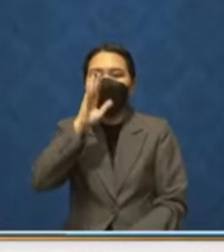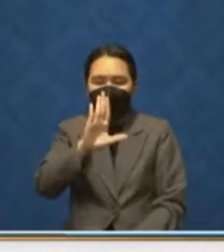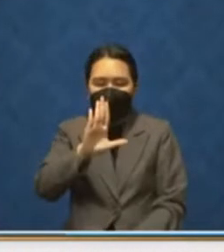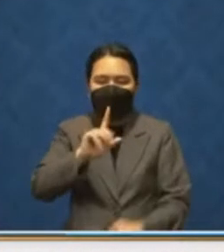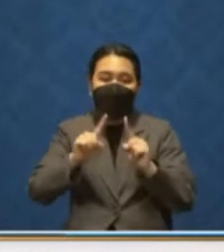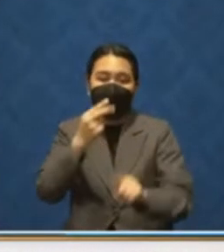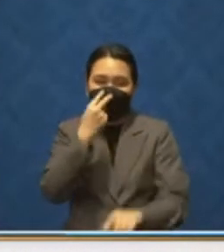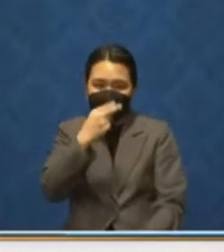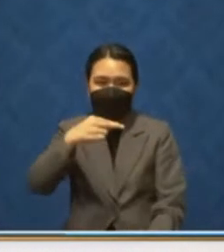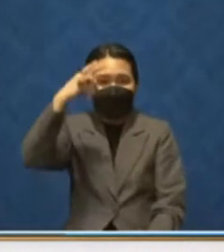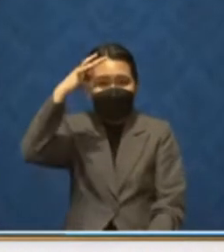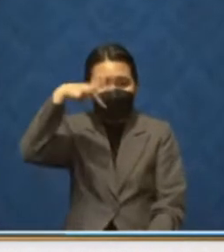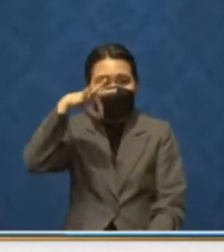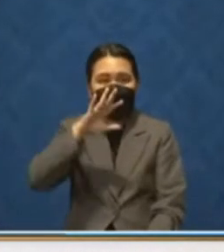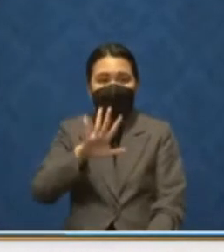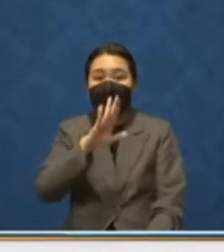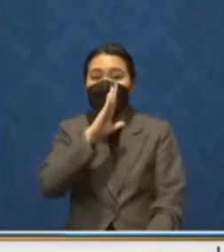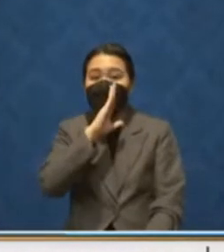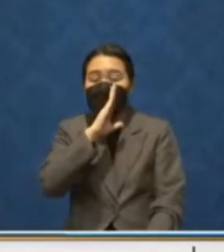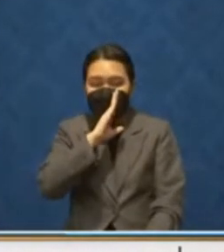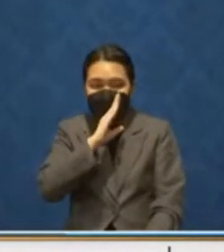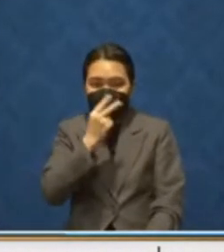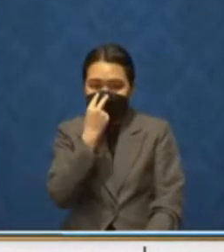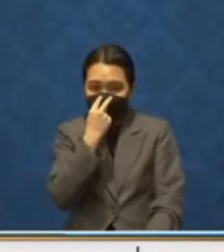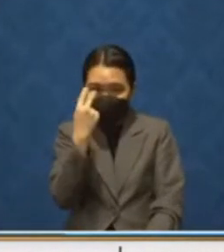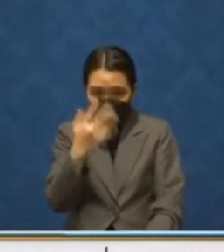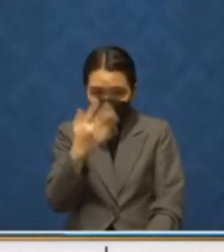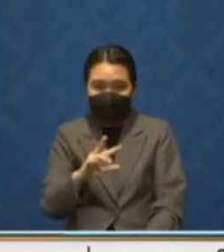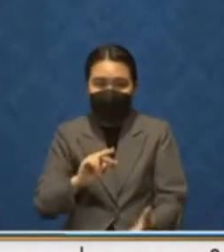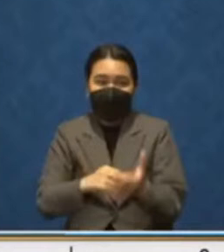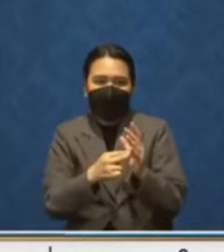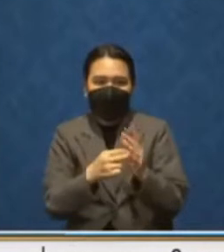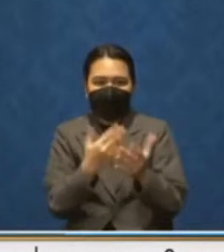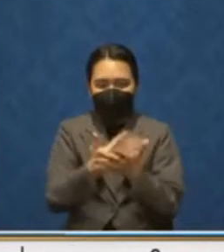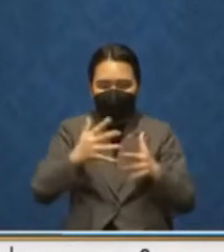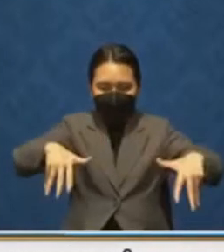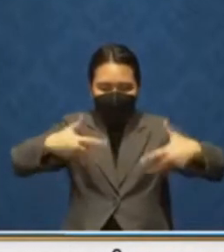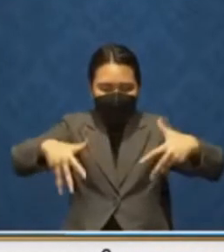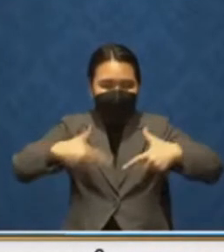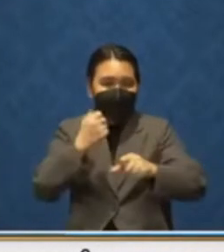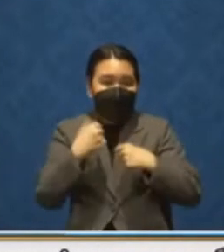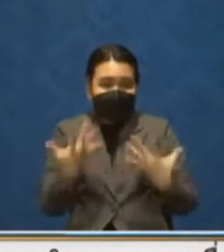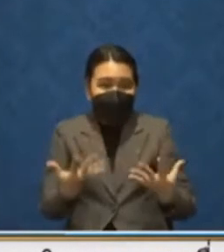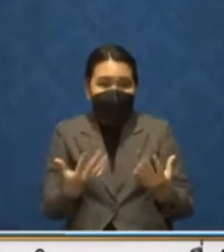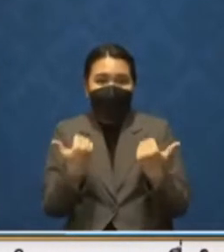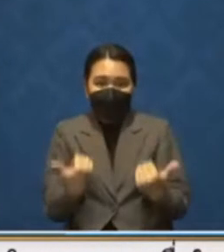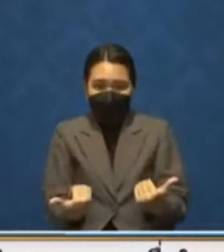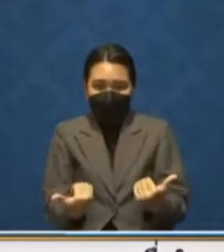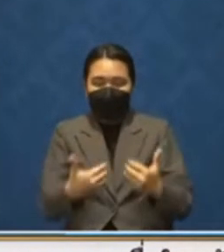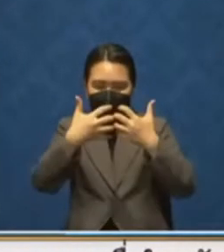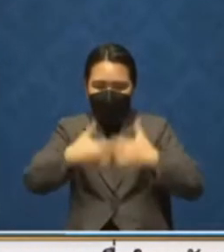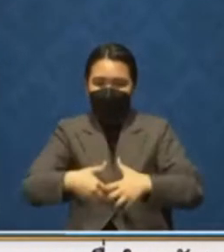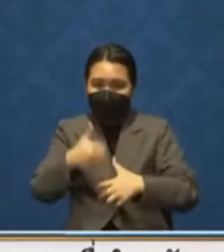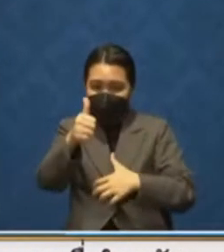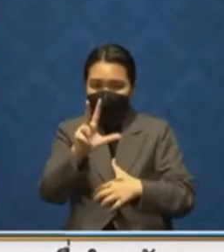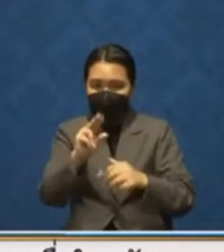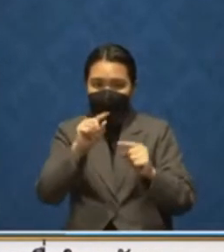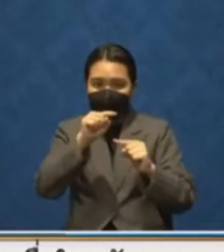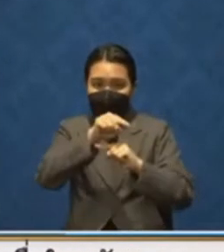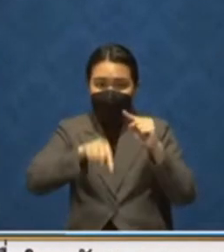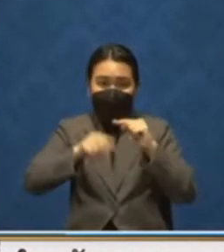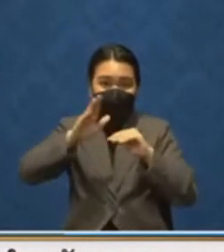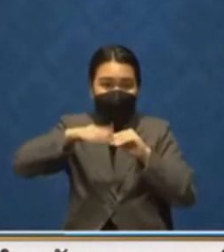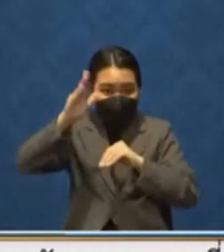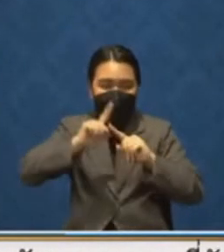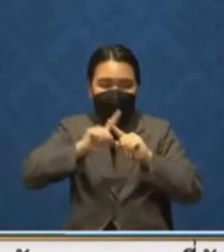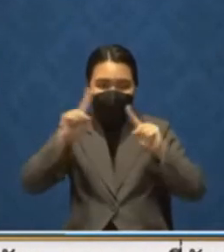ดาวกล้องชมเลยนะครับจะเห็นเลยนะว่ามันหากินกันยังไงกำลังจะผิดในไทยเกิดตั้ง 30เปอร์เซ็นต์แต่มึงเอาไป